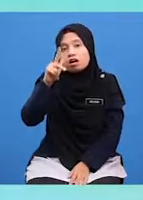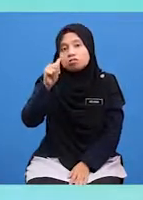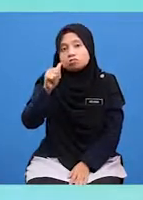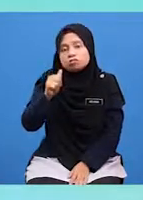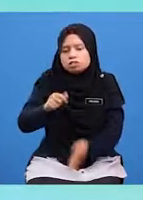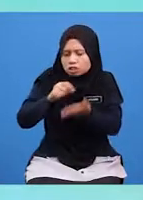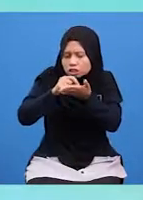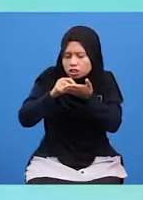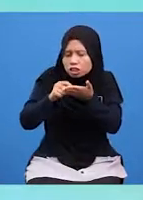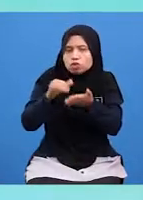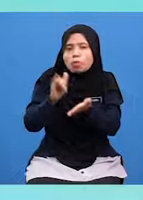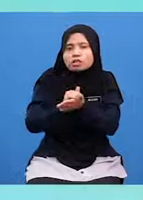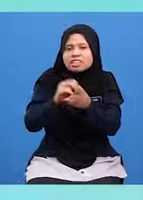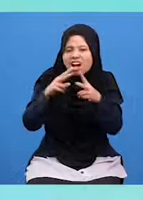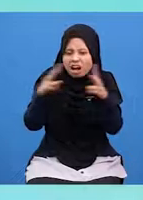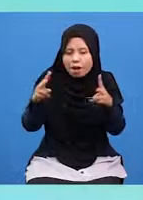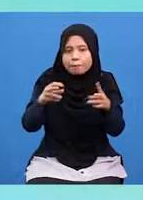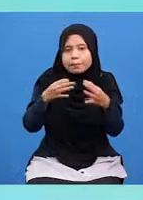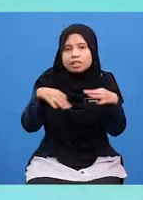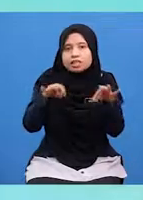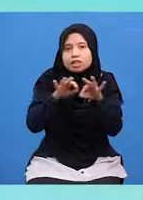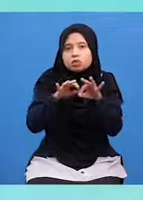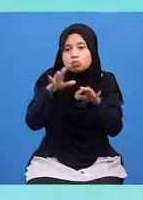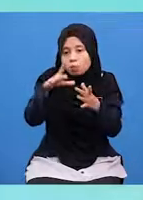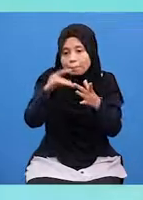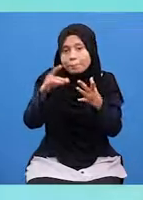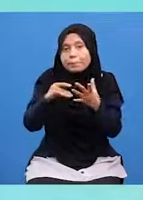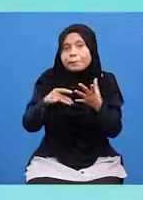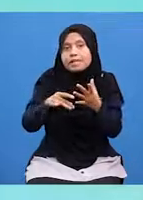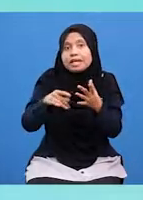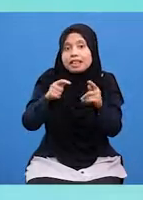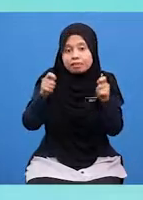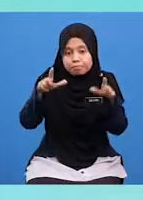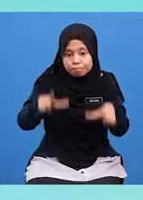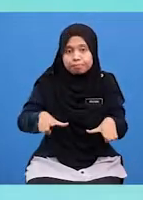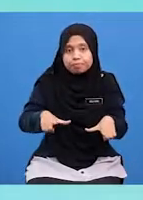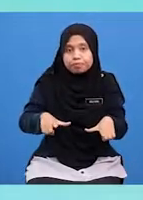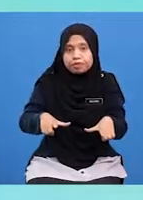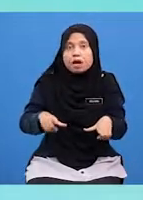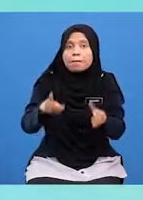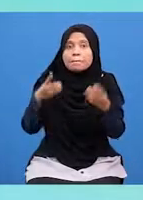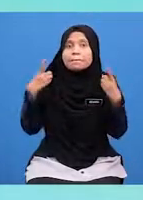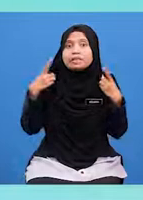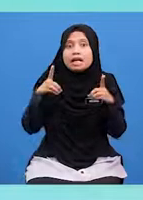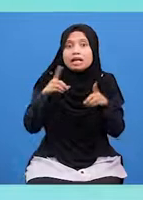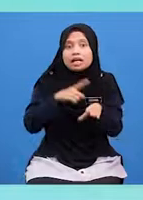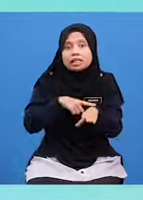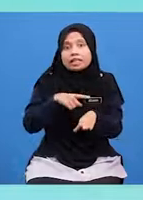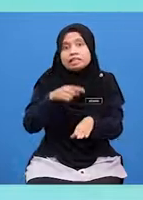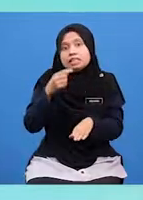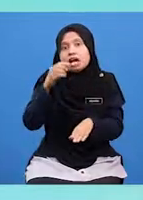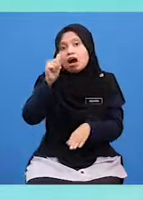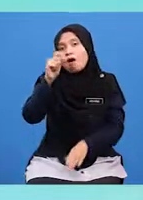amat penting dalam pemilihan tapak bagi pengkalan perdagangan utama di Asia dan